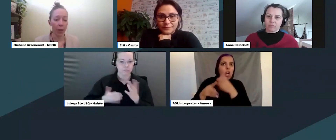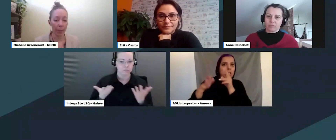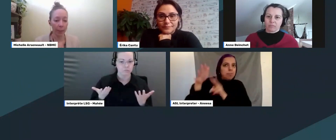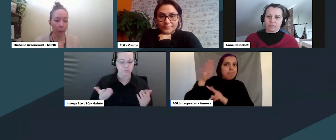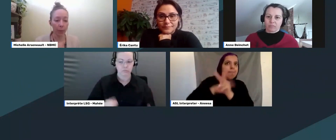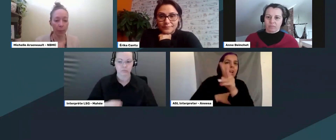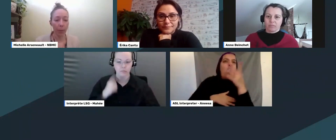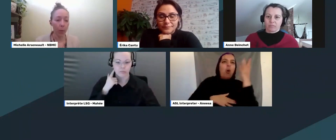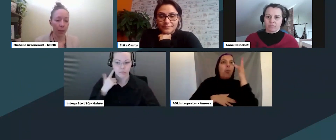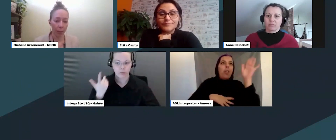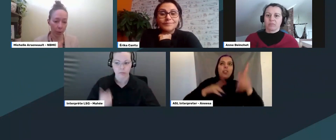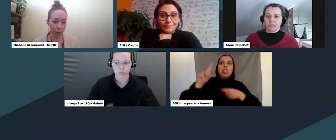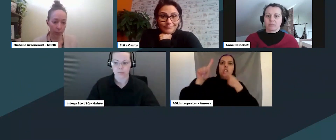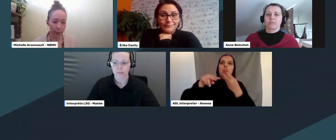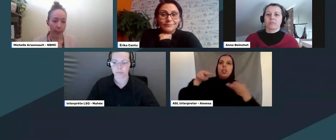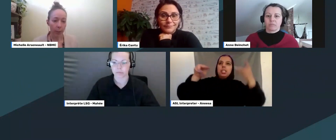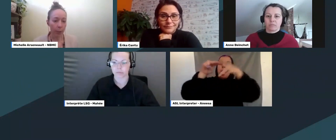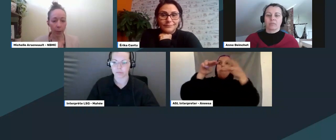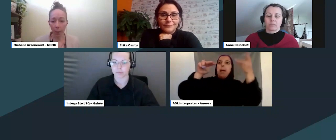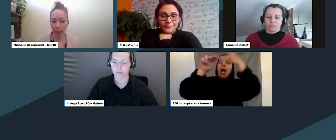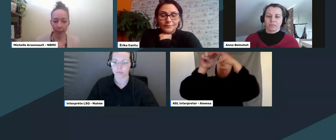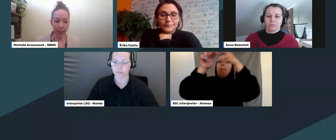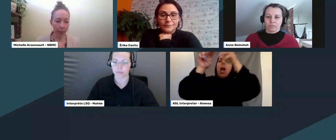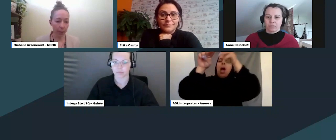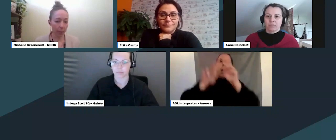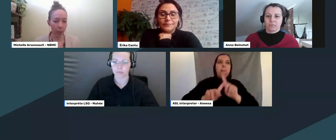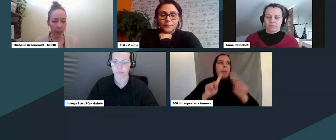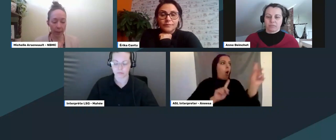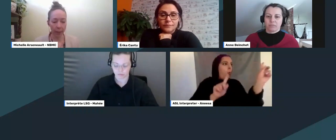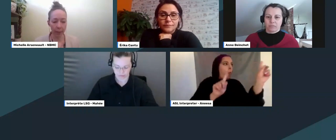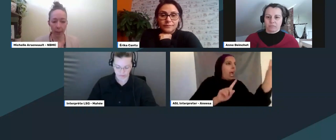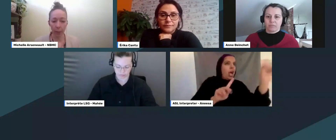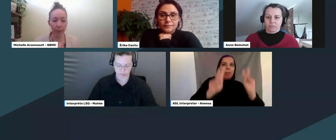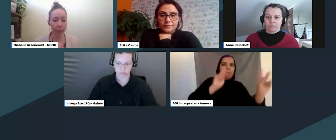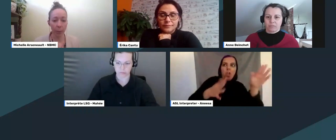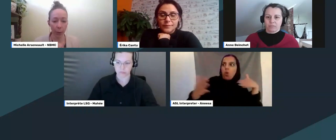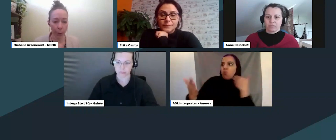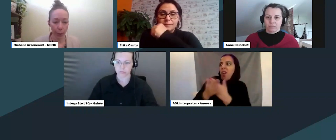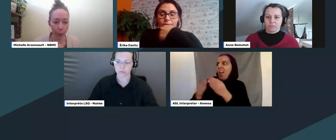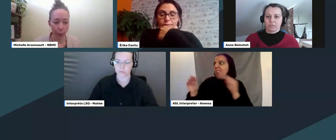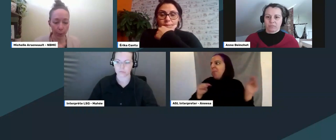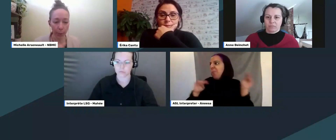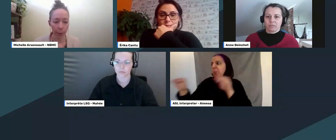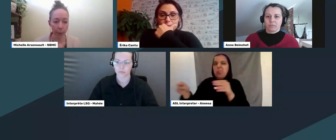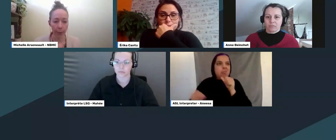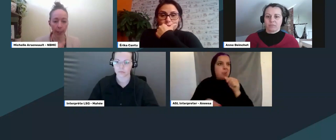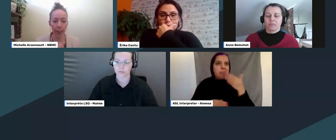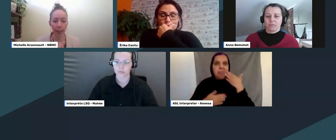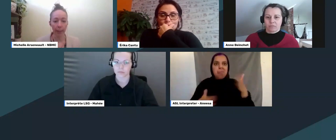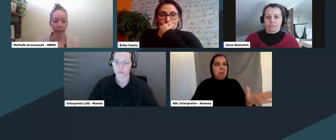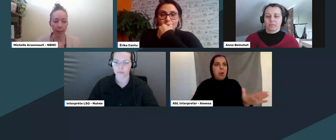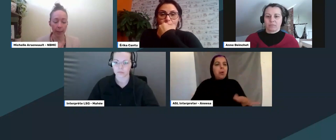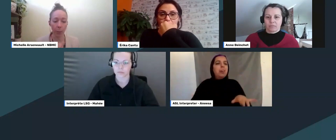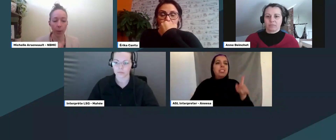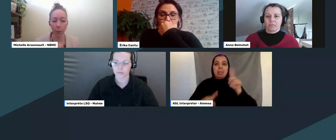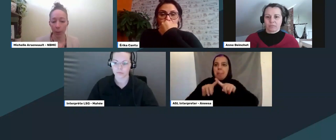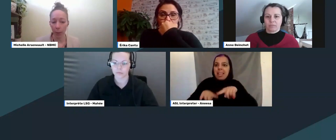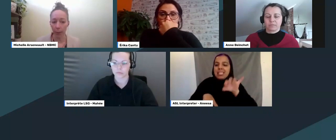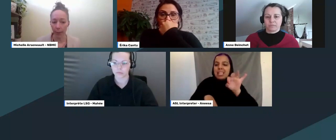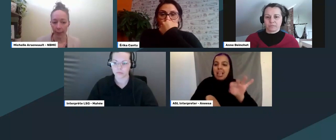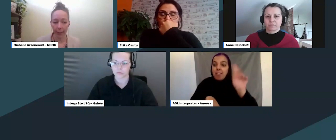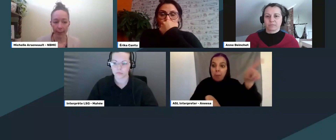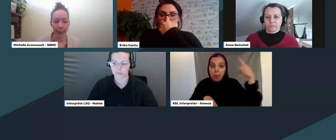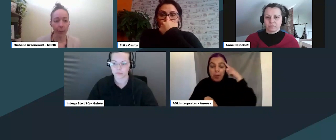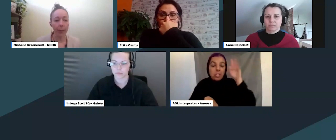c'est quoi les objectifs, quand est-ce que les gens vont venir, quand est-ce qu'on va passer au recrutement. Euh,